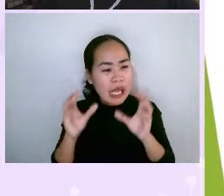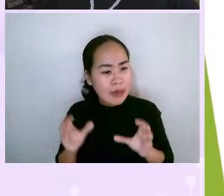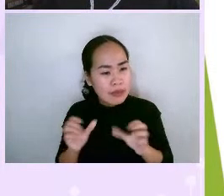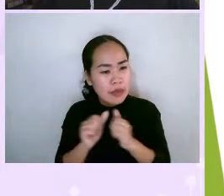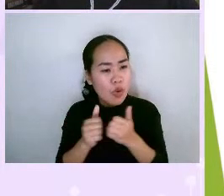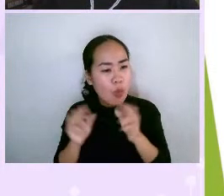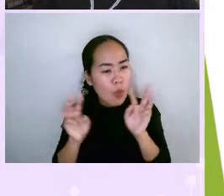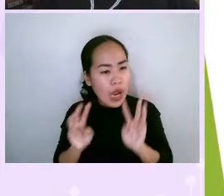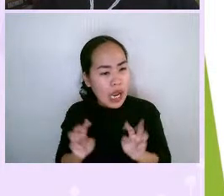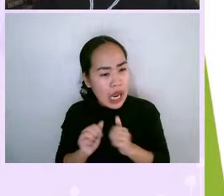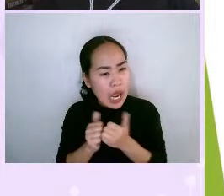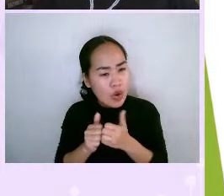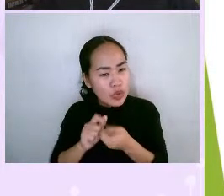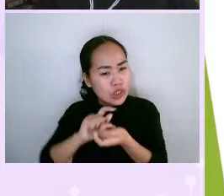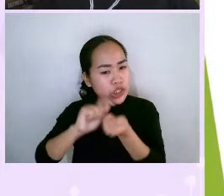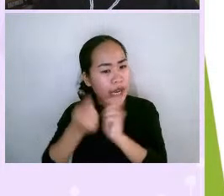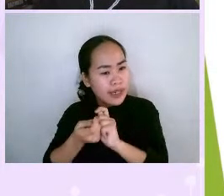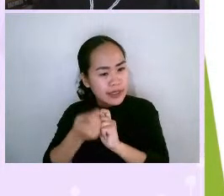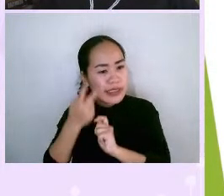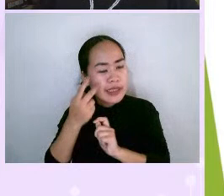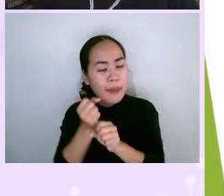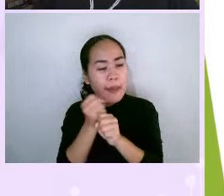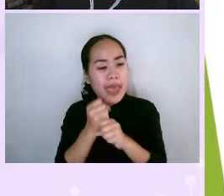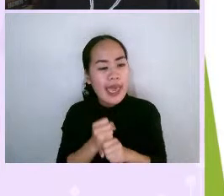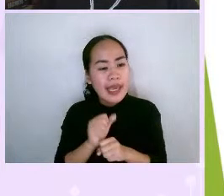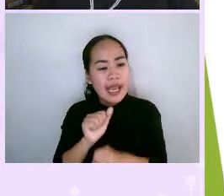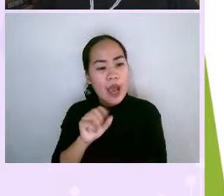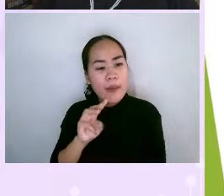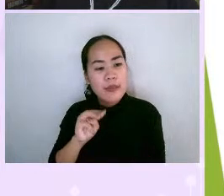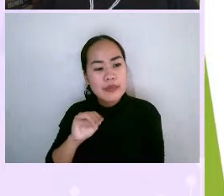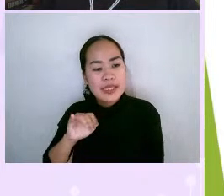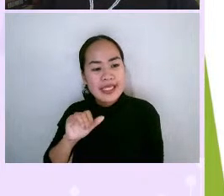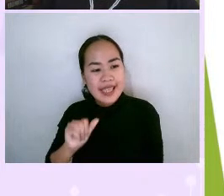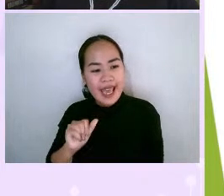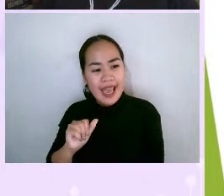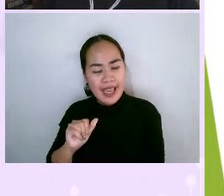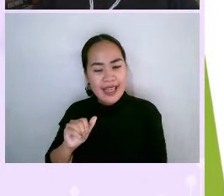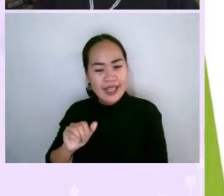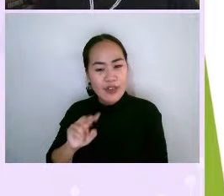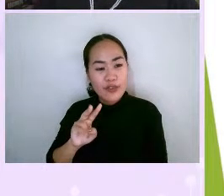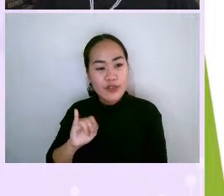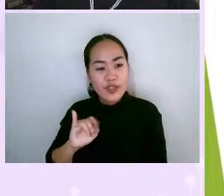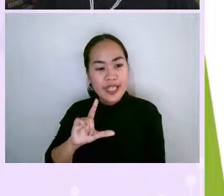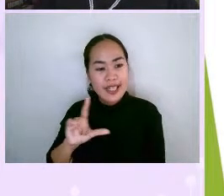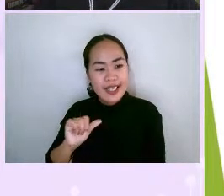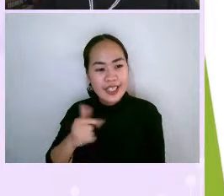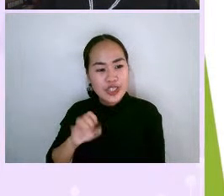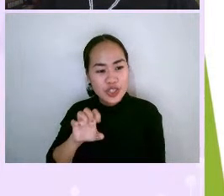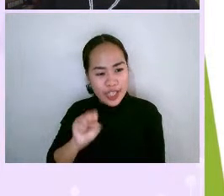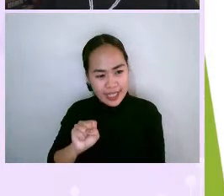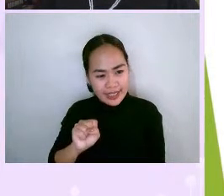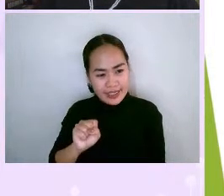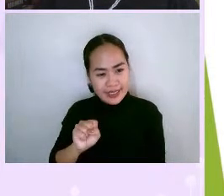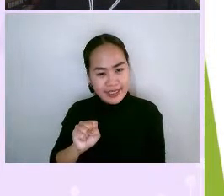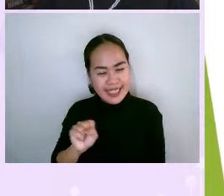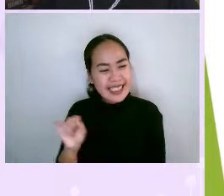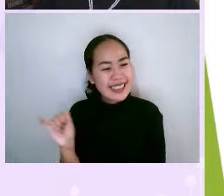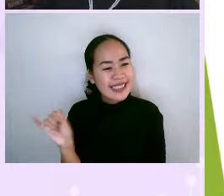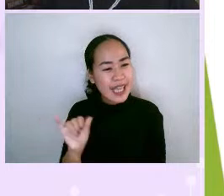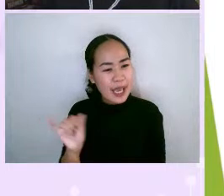established AMIA villages. So ito po parang mga model villages kung saan meron po silang